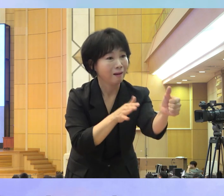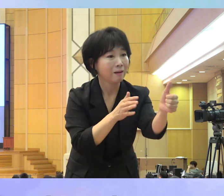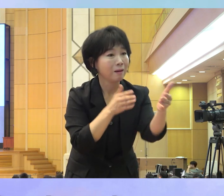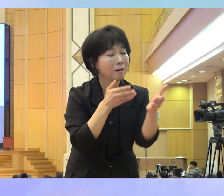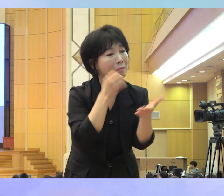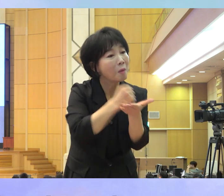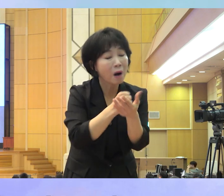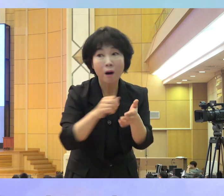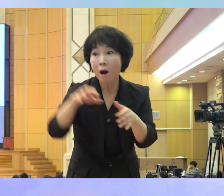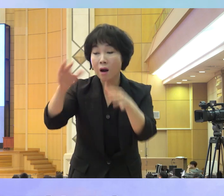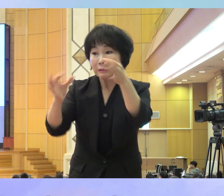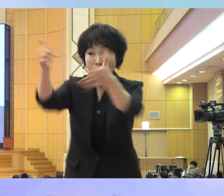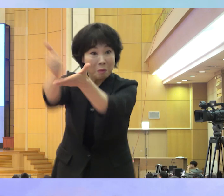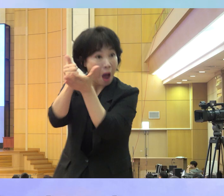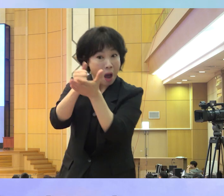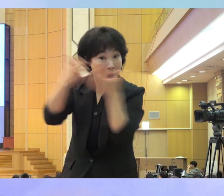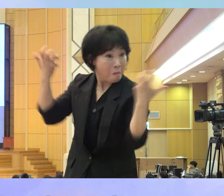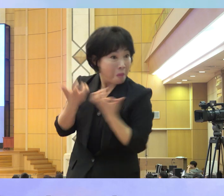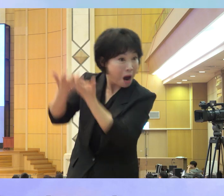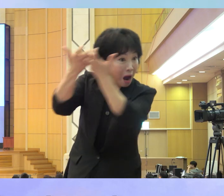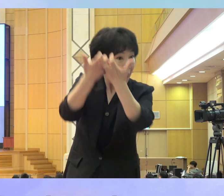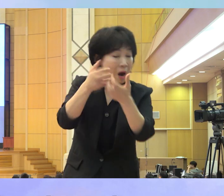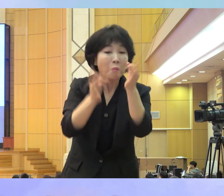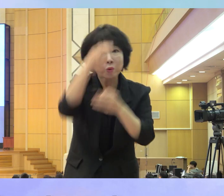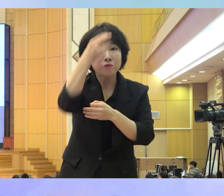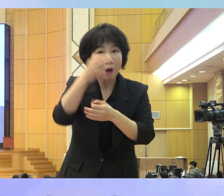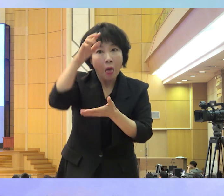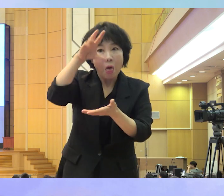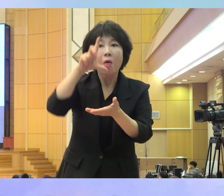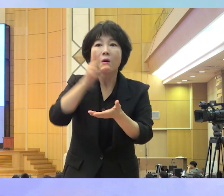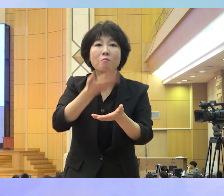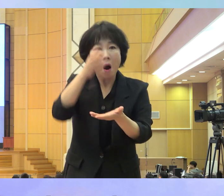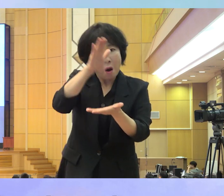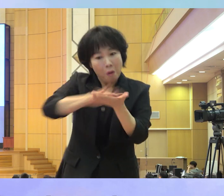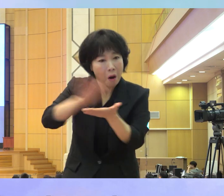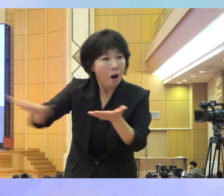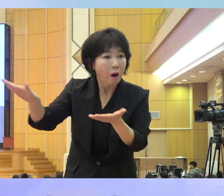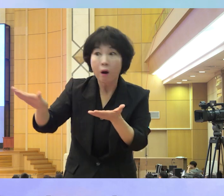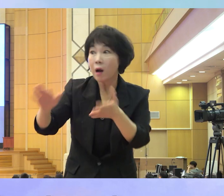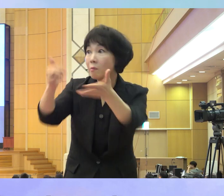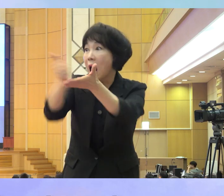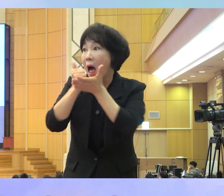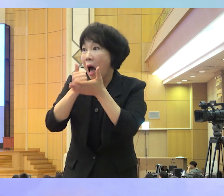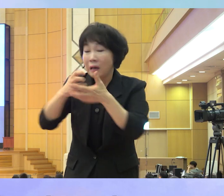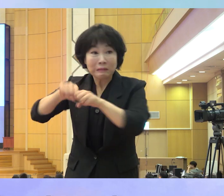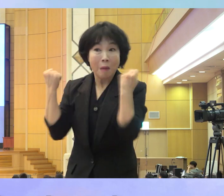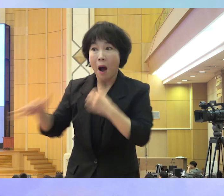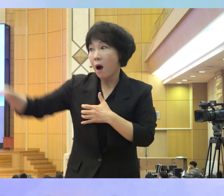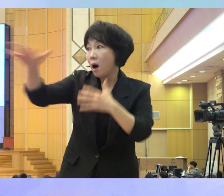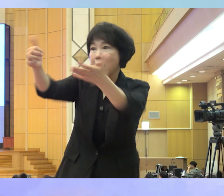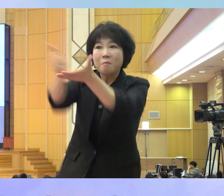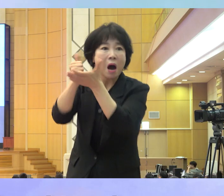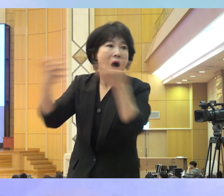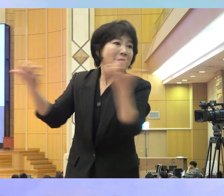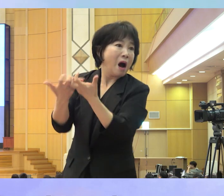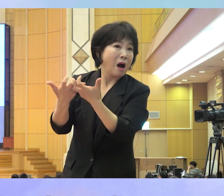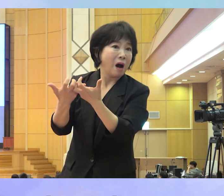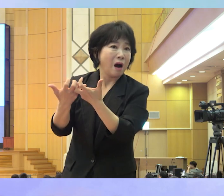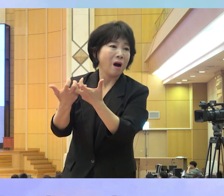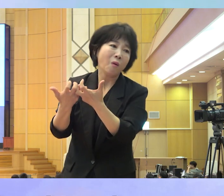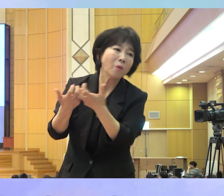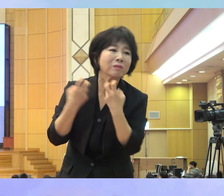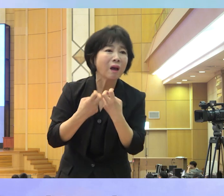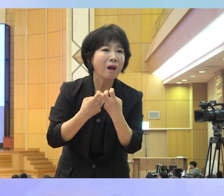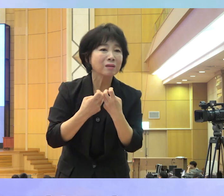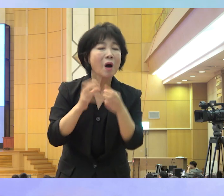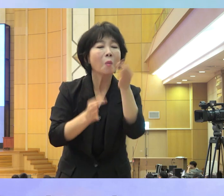잔치에 포도주가 벌써 떨어졌네요. 이렇게 많은 분들이 올 줄 몰랐지요. 오늘 같으면 뭐 전화 한 통이면